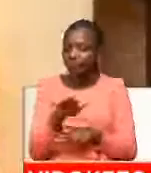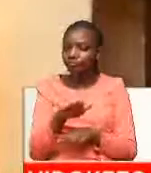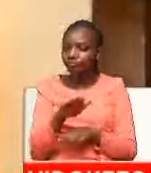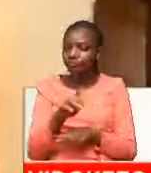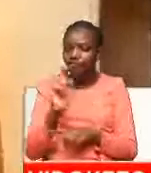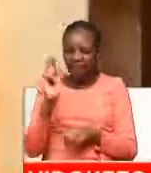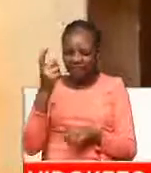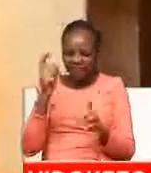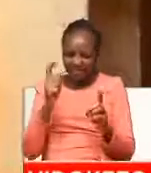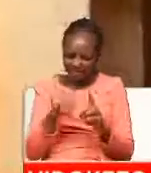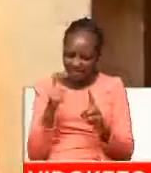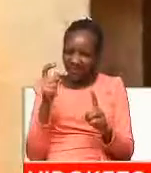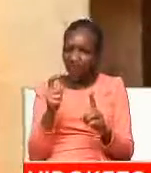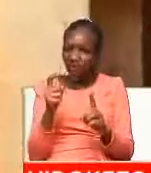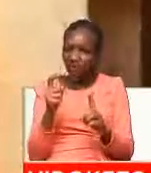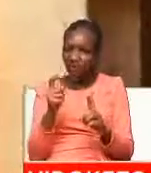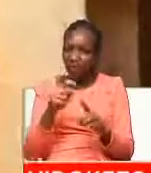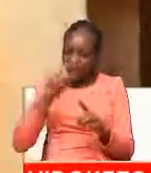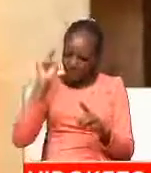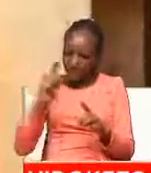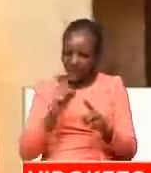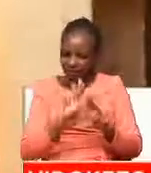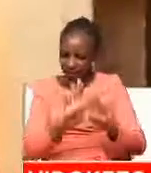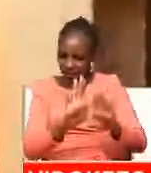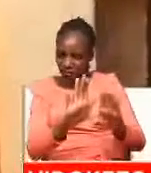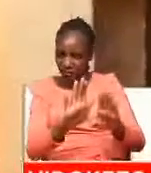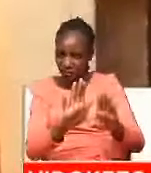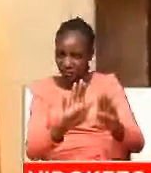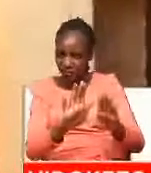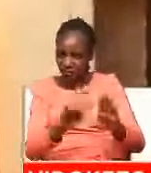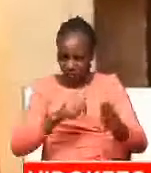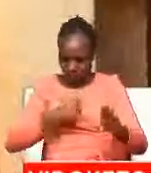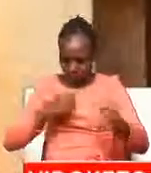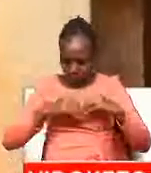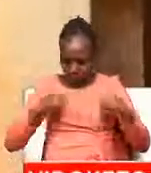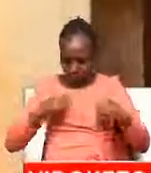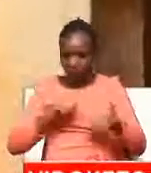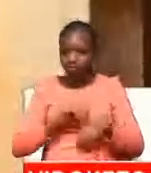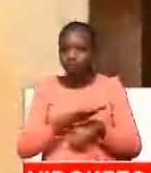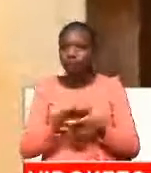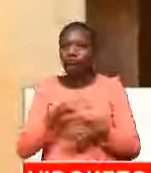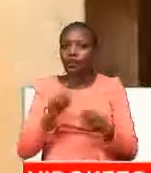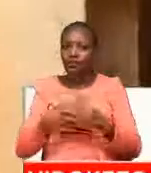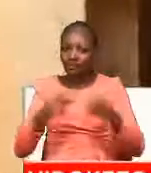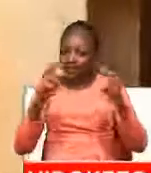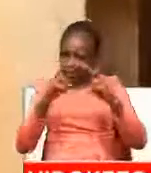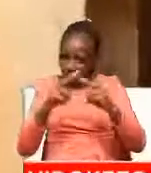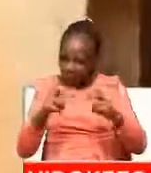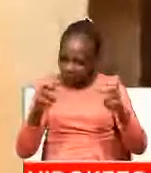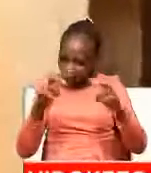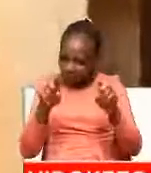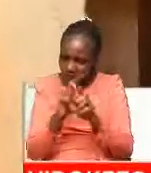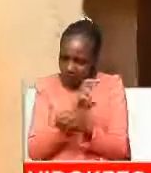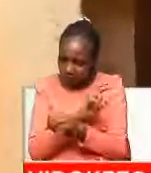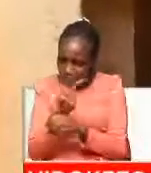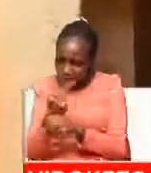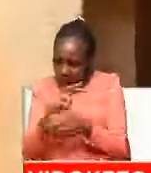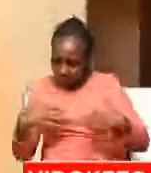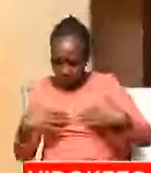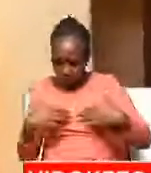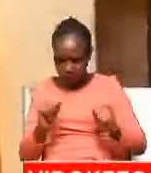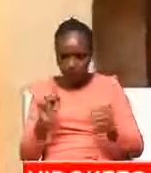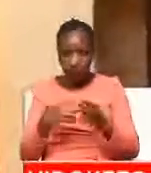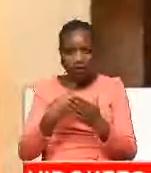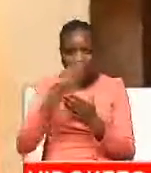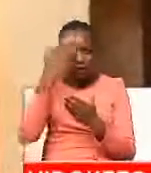kwanza wamepimwa. They should be isolated, wapelekwa katika quarantine ili wachunguzwe kiafya, ijulikane afya yao iko